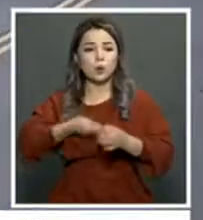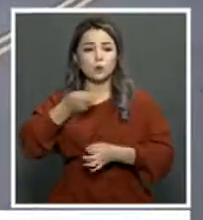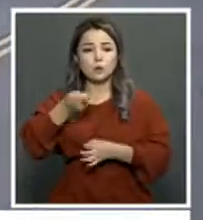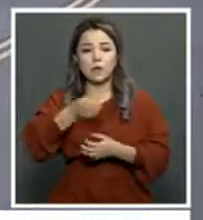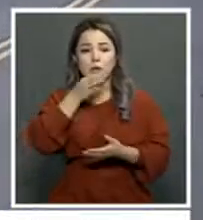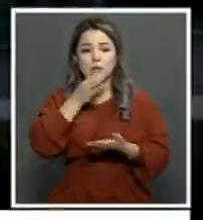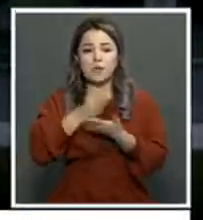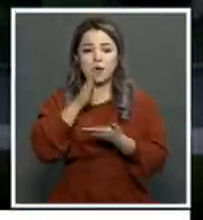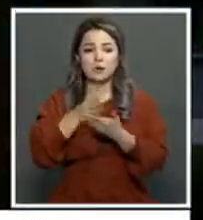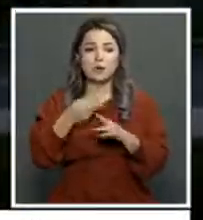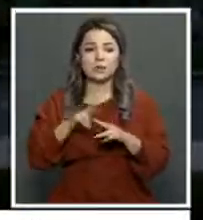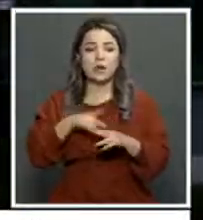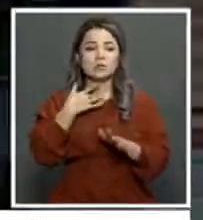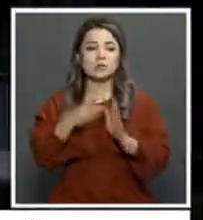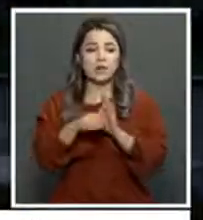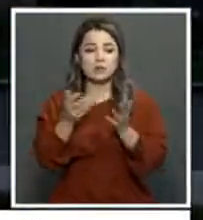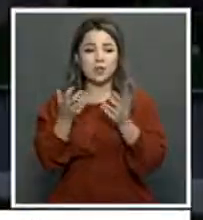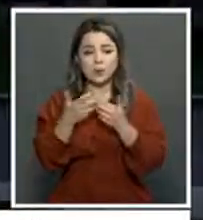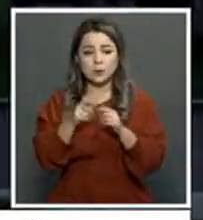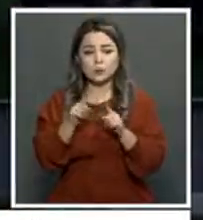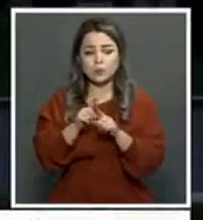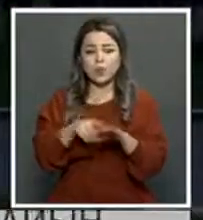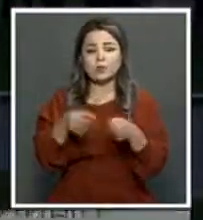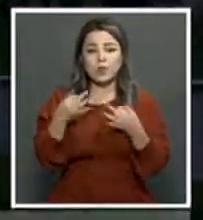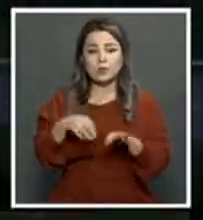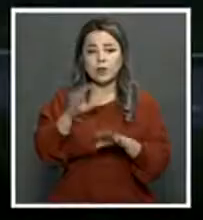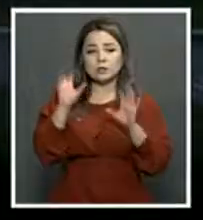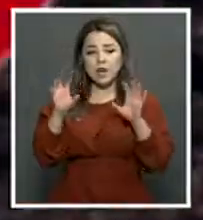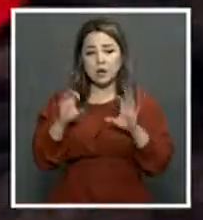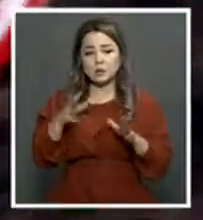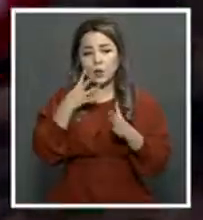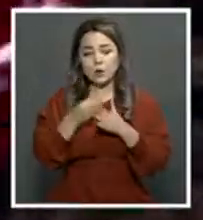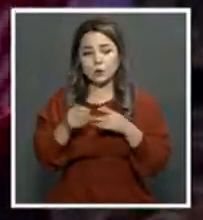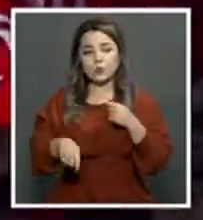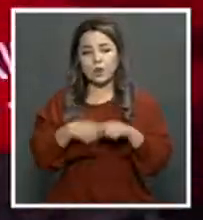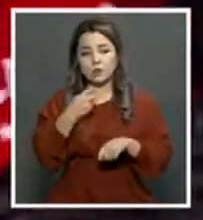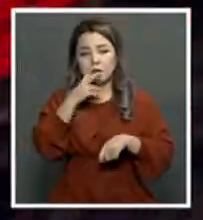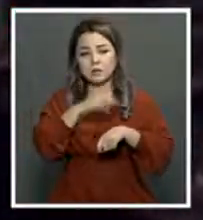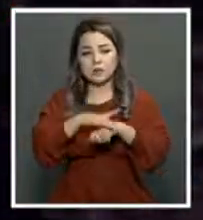білдірді. Оның айтуынша, дауыстарды санау барысында демократтар заңды өрескел бұзған.